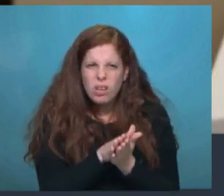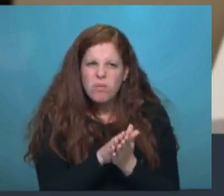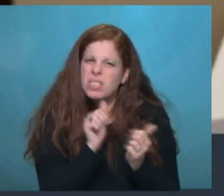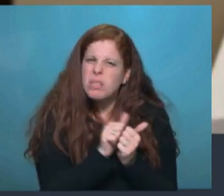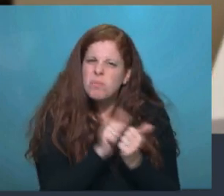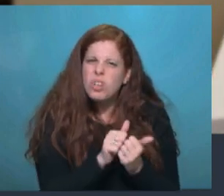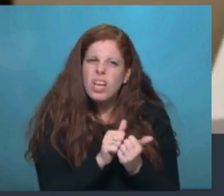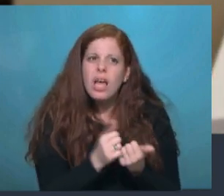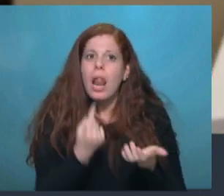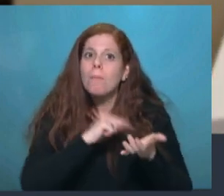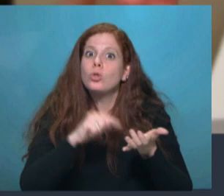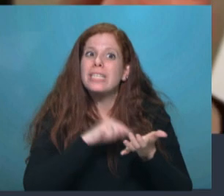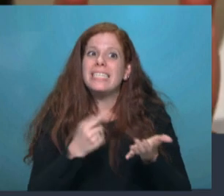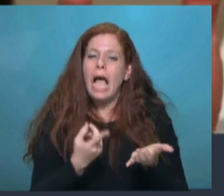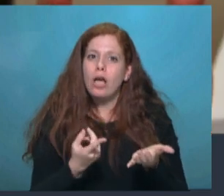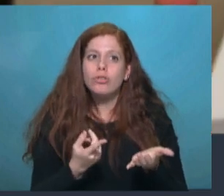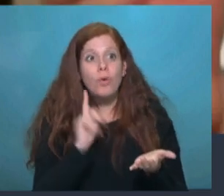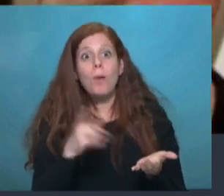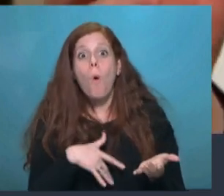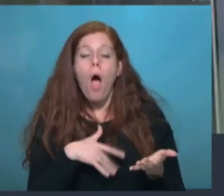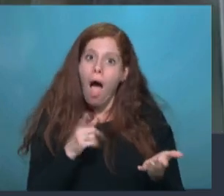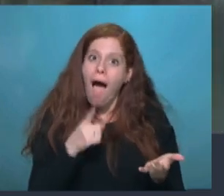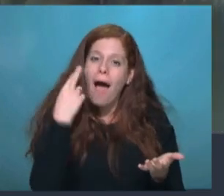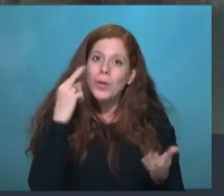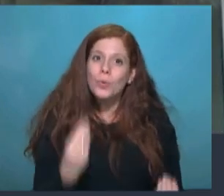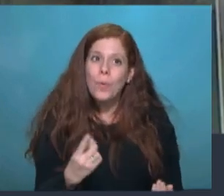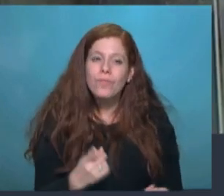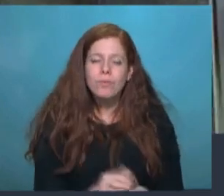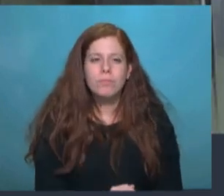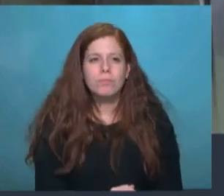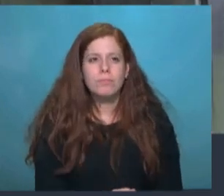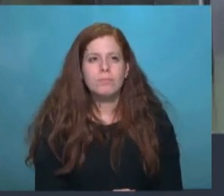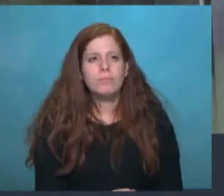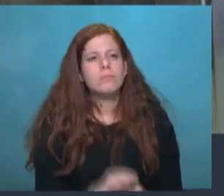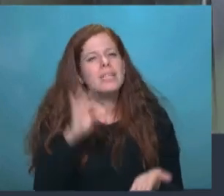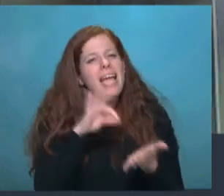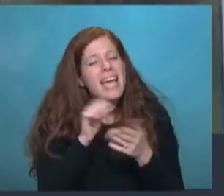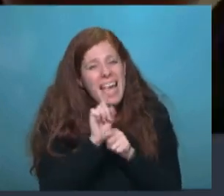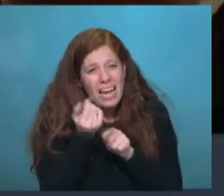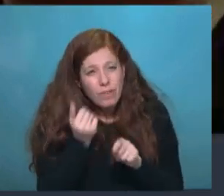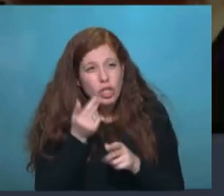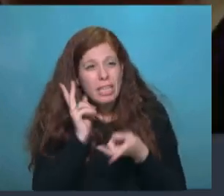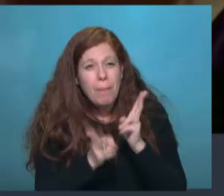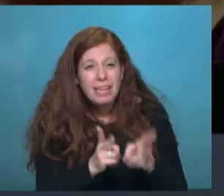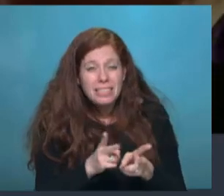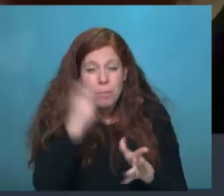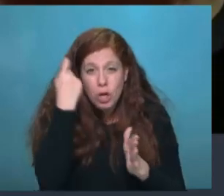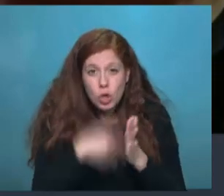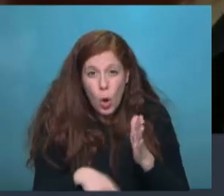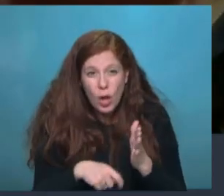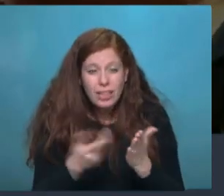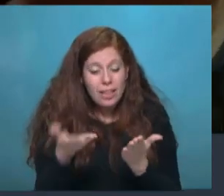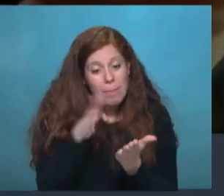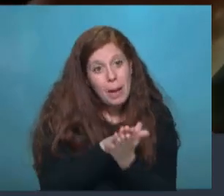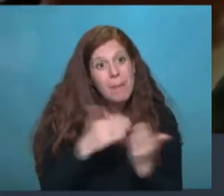just touch them straight off the bat? And everybody said, yeah, that's the best idea. רגע לפני שאתם רצים לחנויות לשים ידיכם על המתקפל